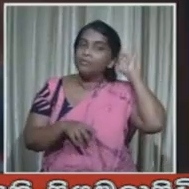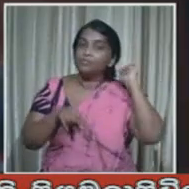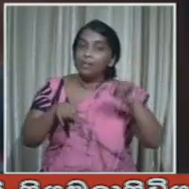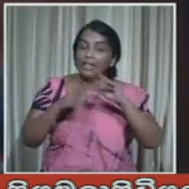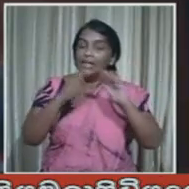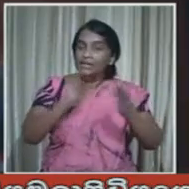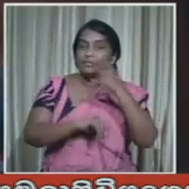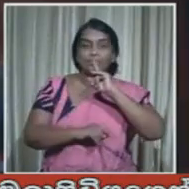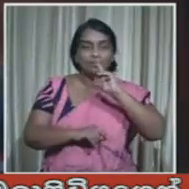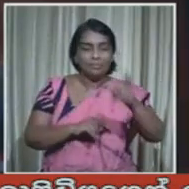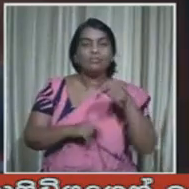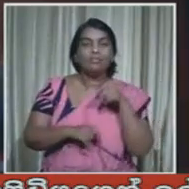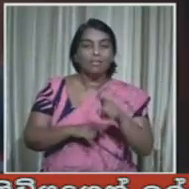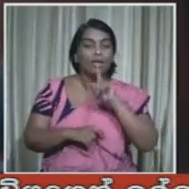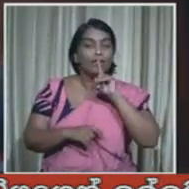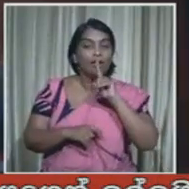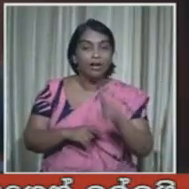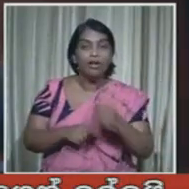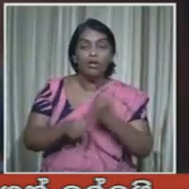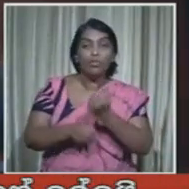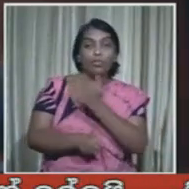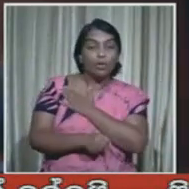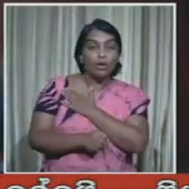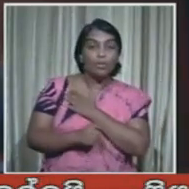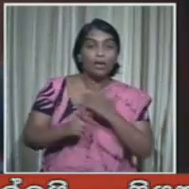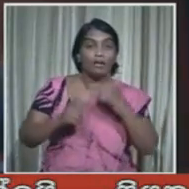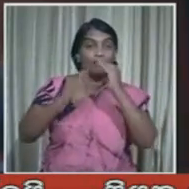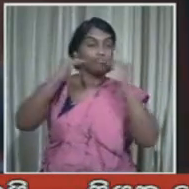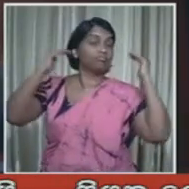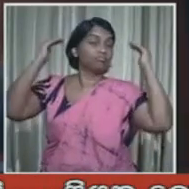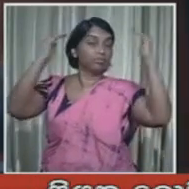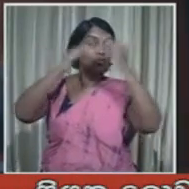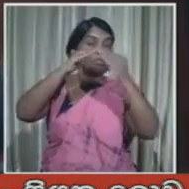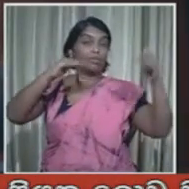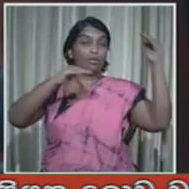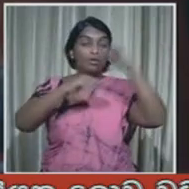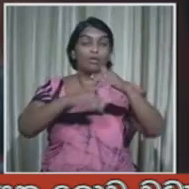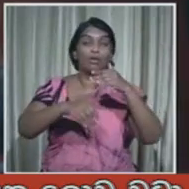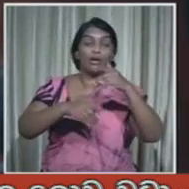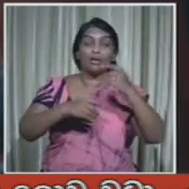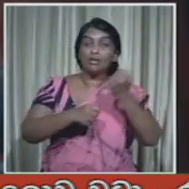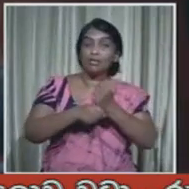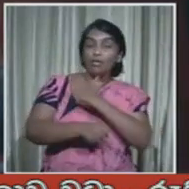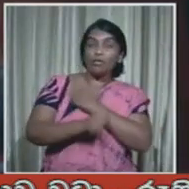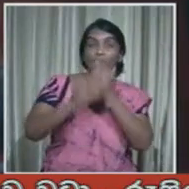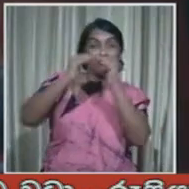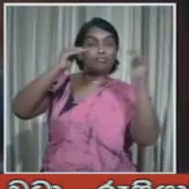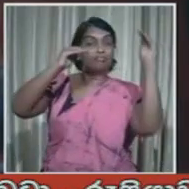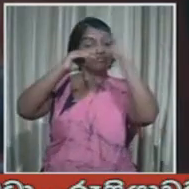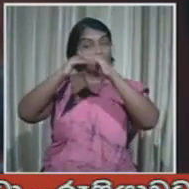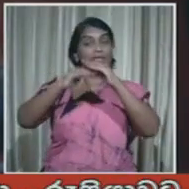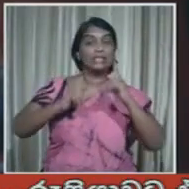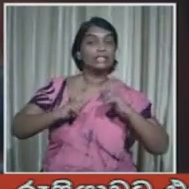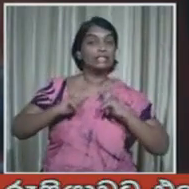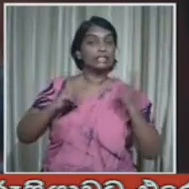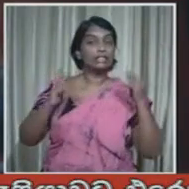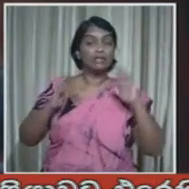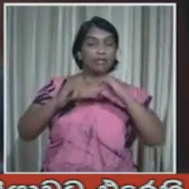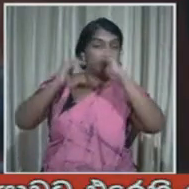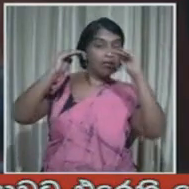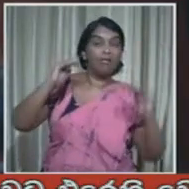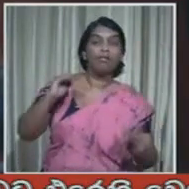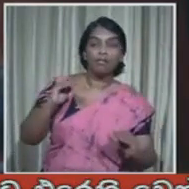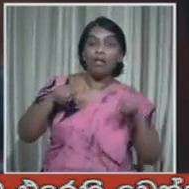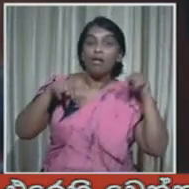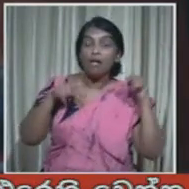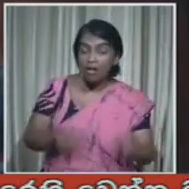කියන්නේ ඒ නිසා තමයි මොකද්ද කියන්නේ ගෝඨාභය ජීවත් වෙන උඩු මහලේ ගෝඨාභය උඩු මහලේ ජීවත් වුණේ එයාට ජීවත් වෙන්න තිබා බිම් මහලේ හැබැයි